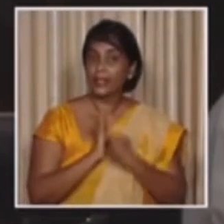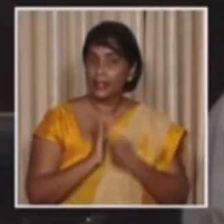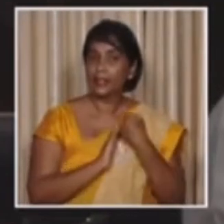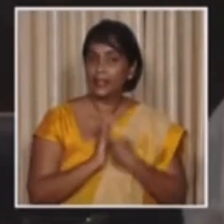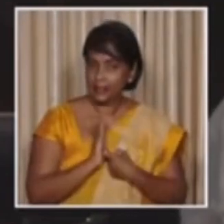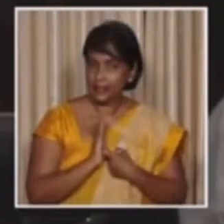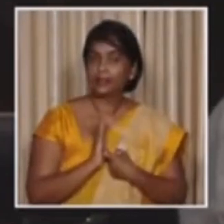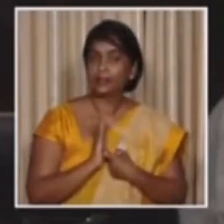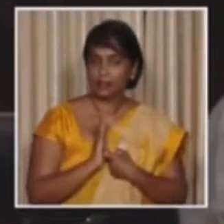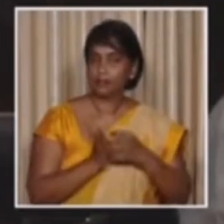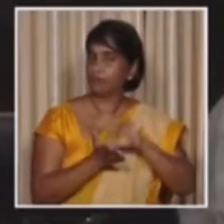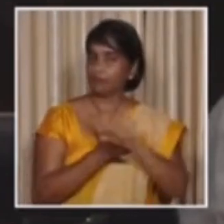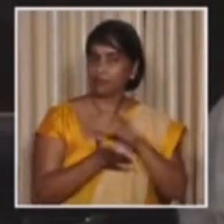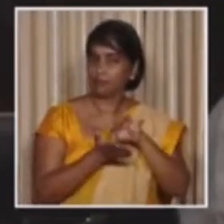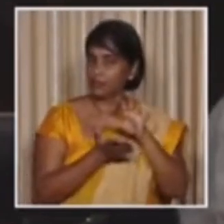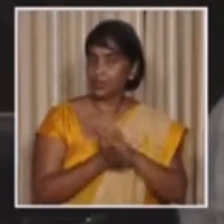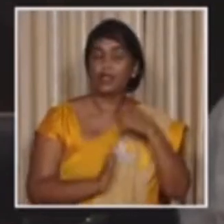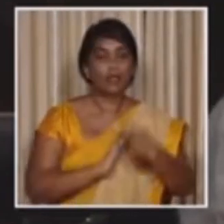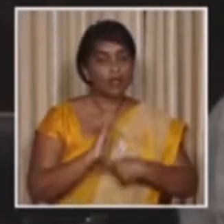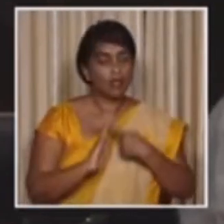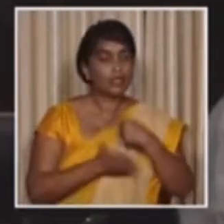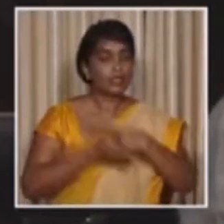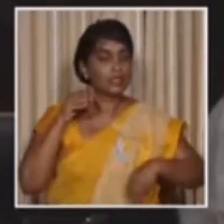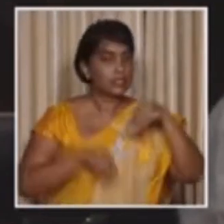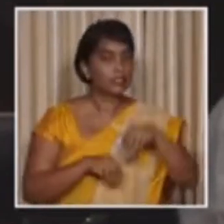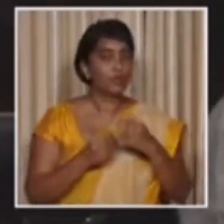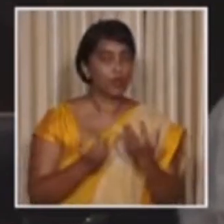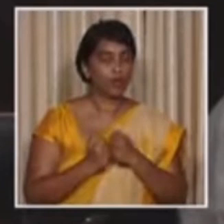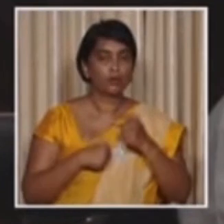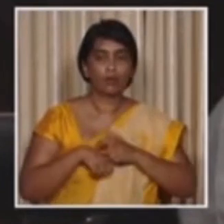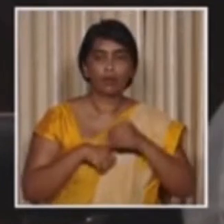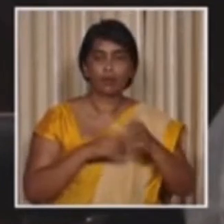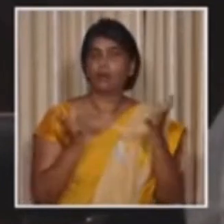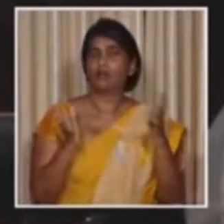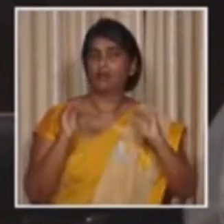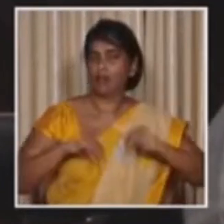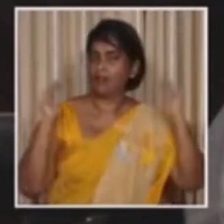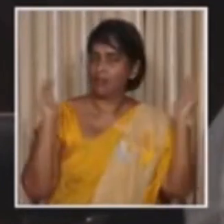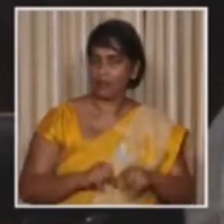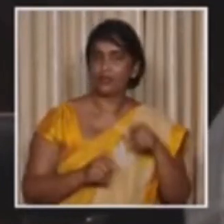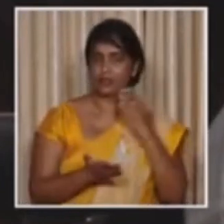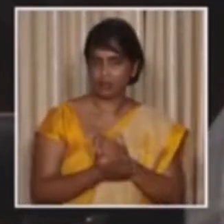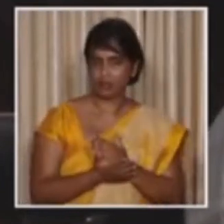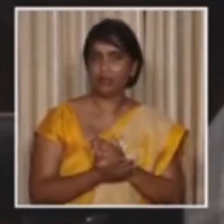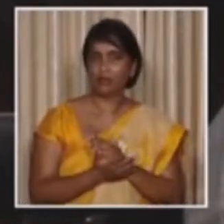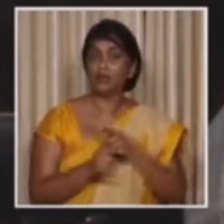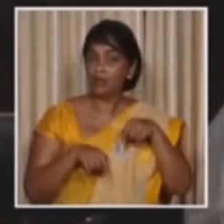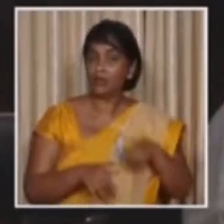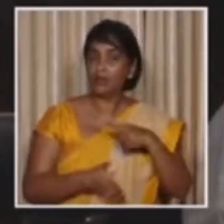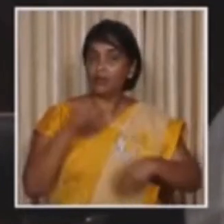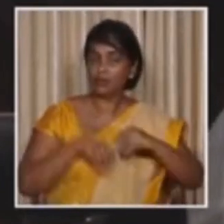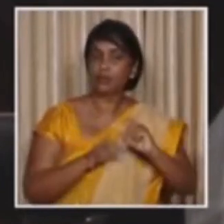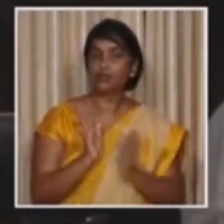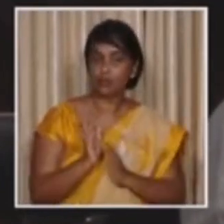කීපයක් ගැඹුවෙන් පස්සේ මේ රටේ ඡන්දයක් තියන්න අවශ්‍ය කරන වාතාවරණය අකුල්ලා තින්නේ දැන්. එතකොට මේ මැතිවරණ